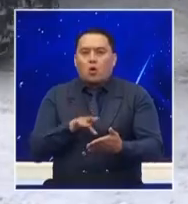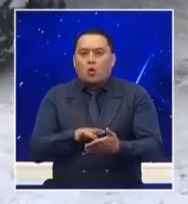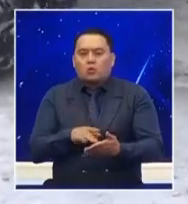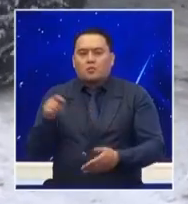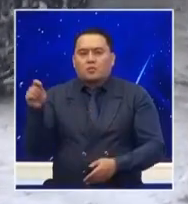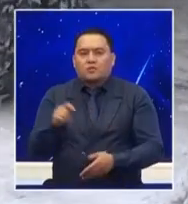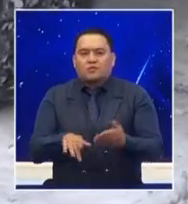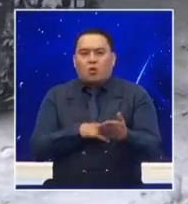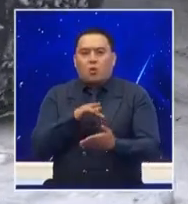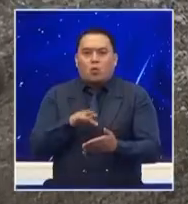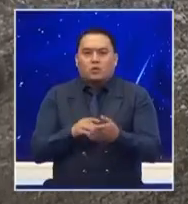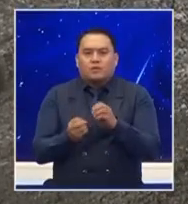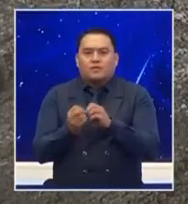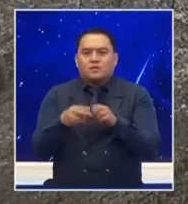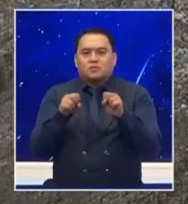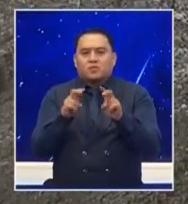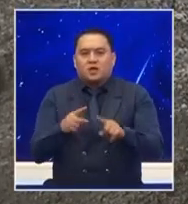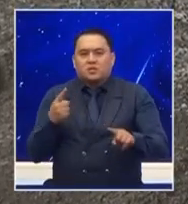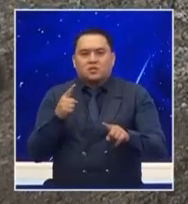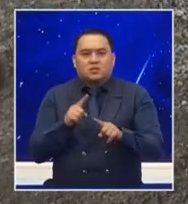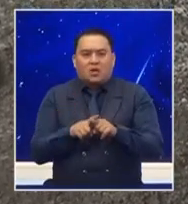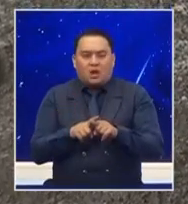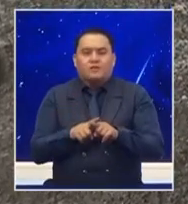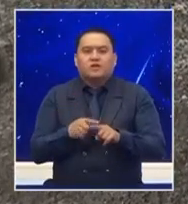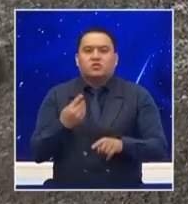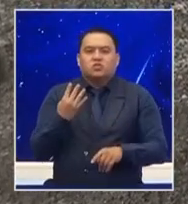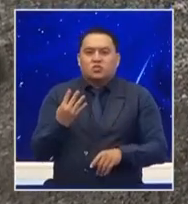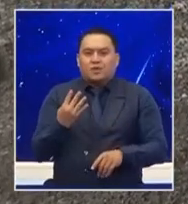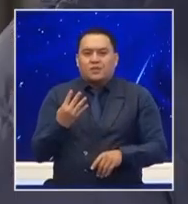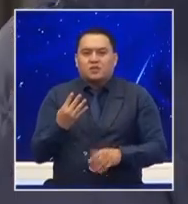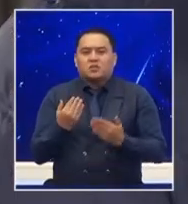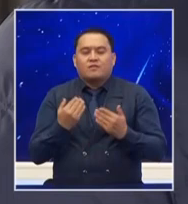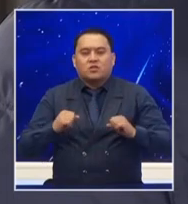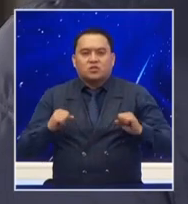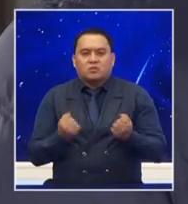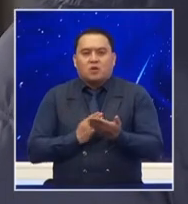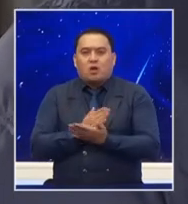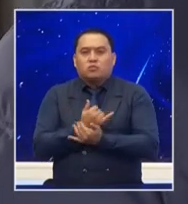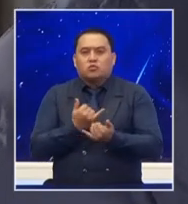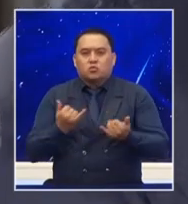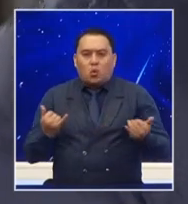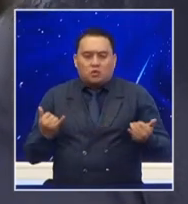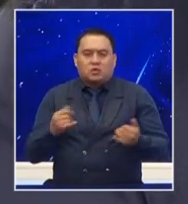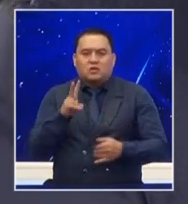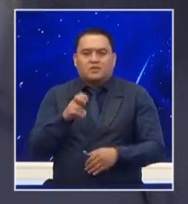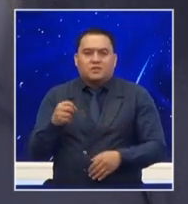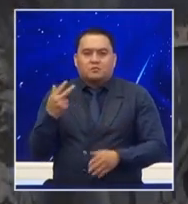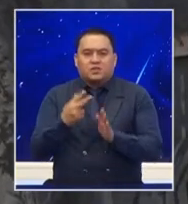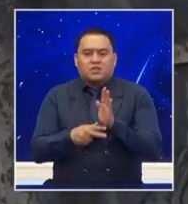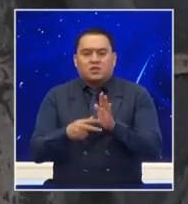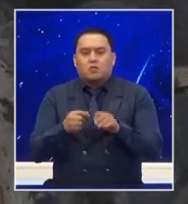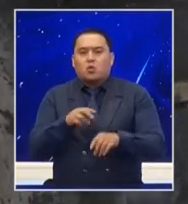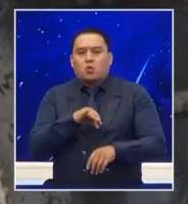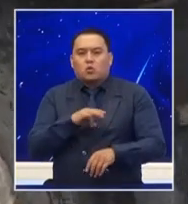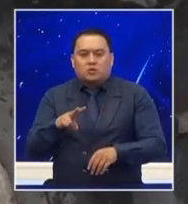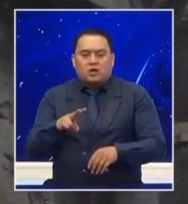въезде в город очищают 12 единиц техники предприятия «Шерас-4». В этом году на зимнее обслуживание дорог выделено 258 миллионов.